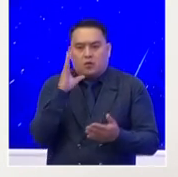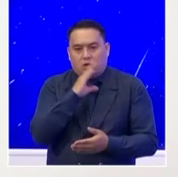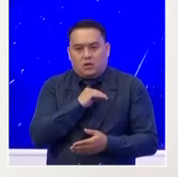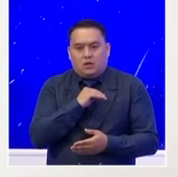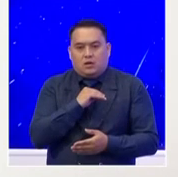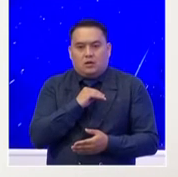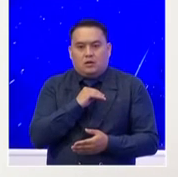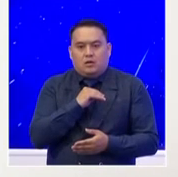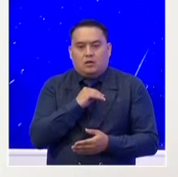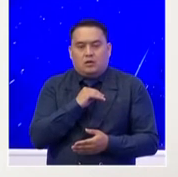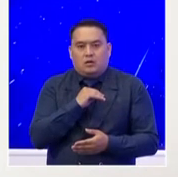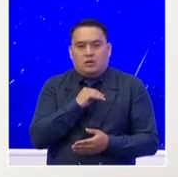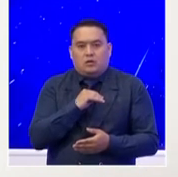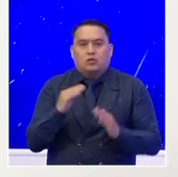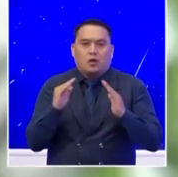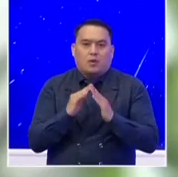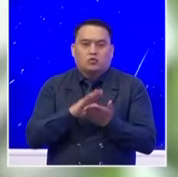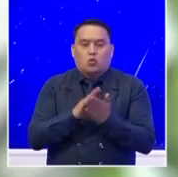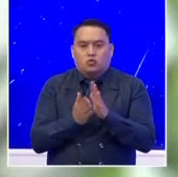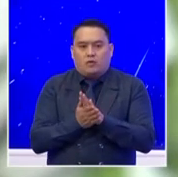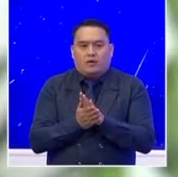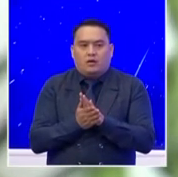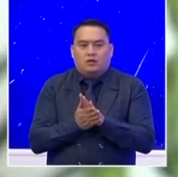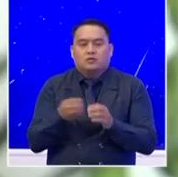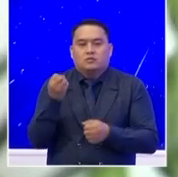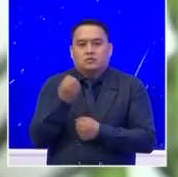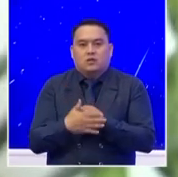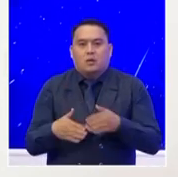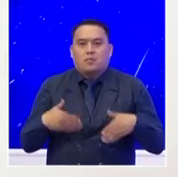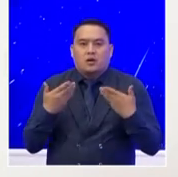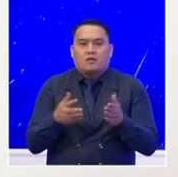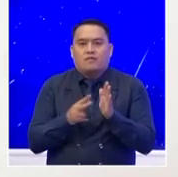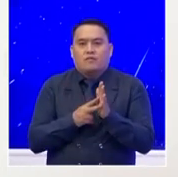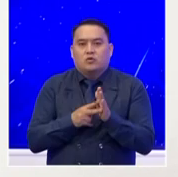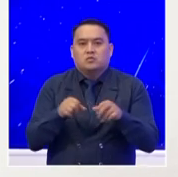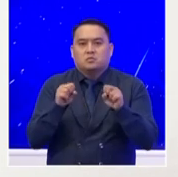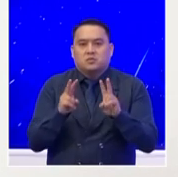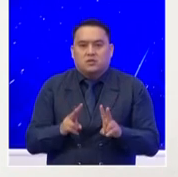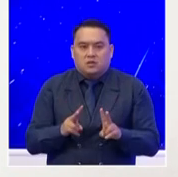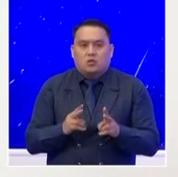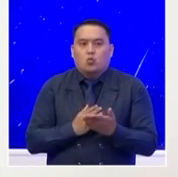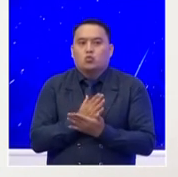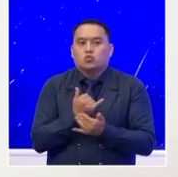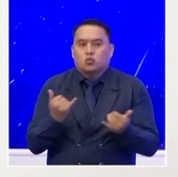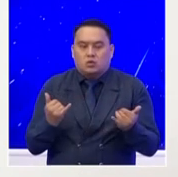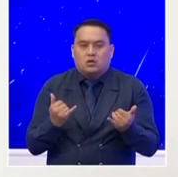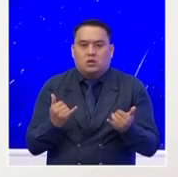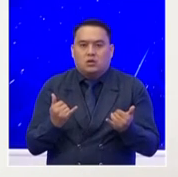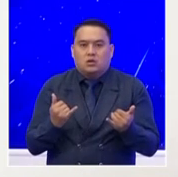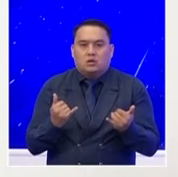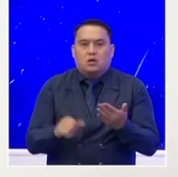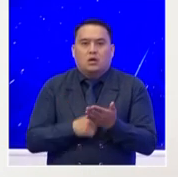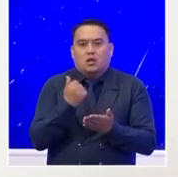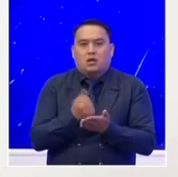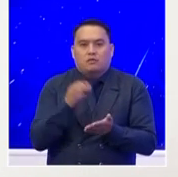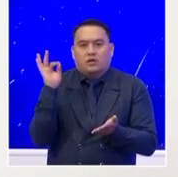проведении в домашних условиях. Вообще наш центр предоставляет 8 видов специальных социальных услуг. И главная наша